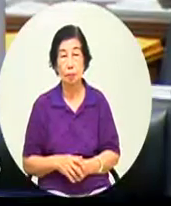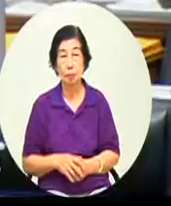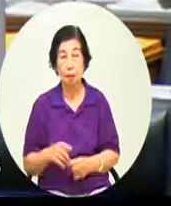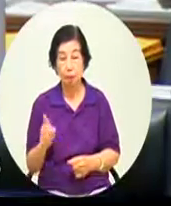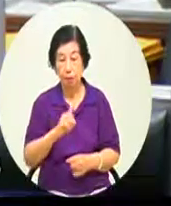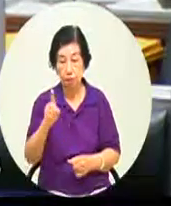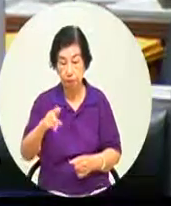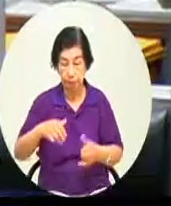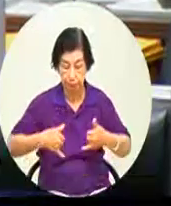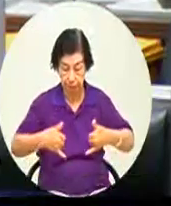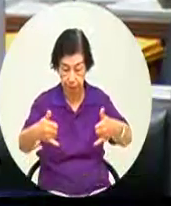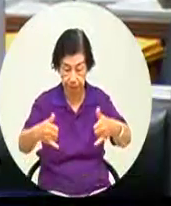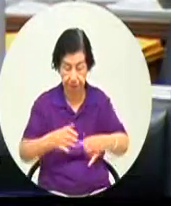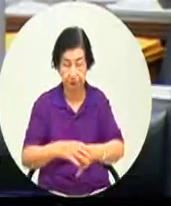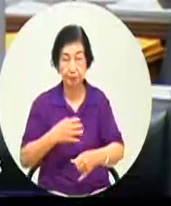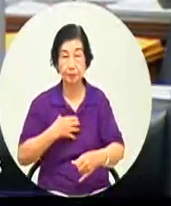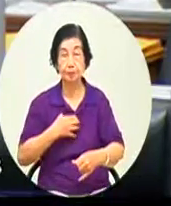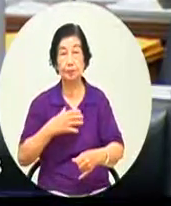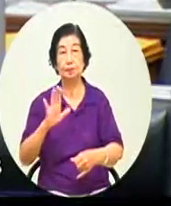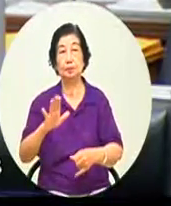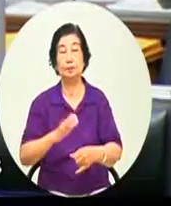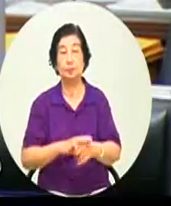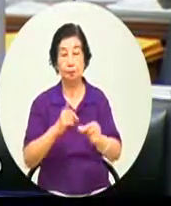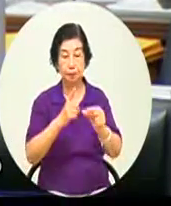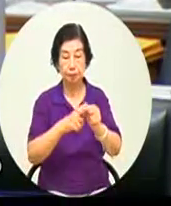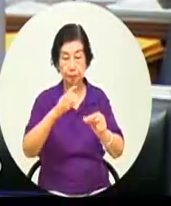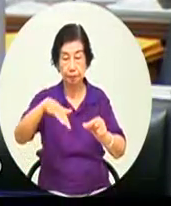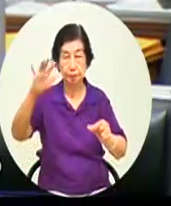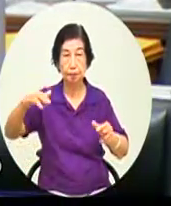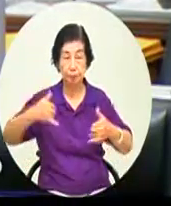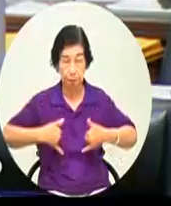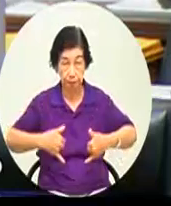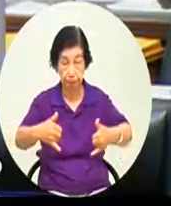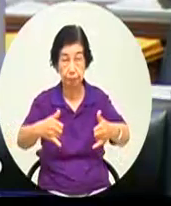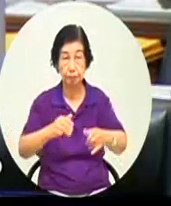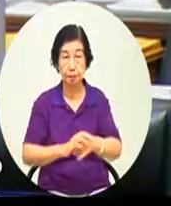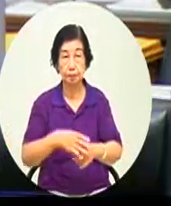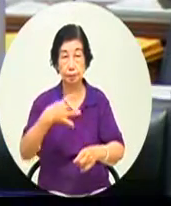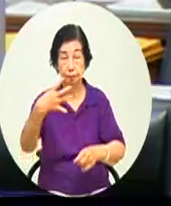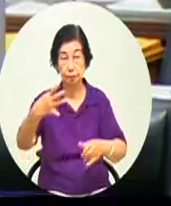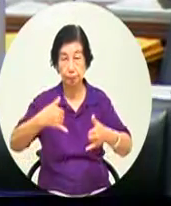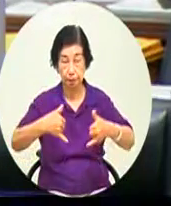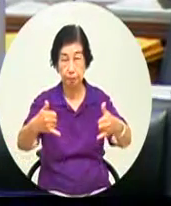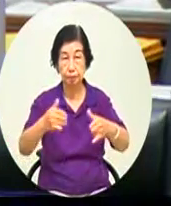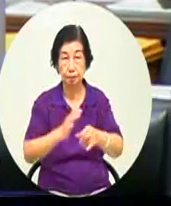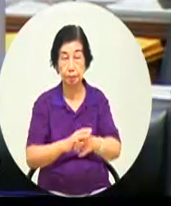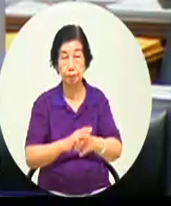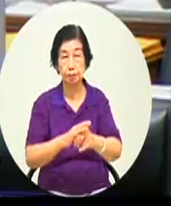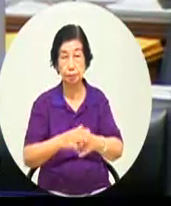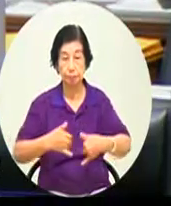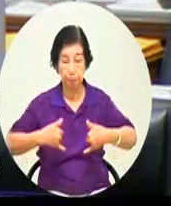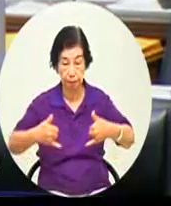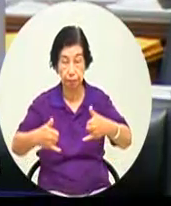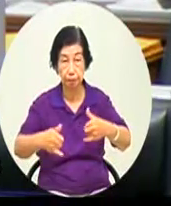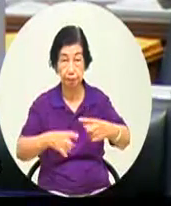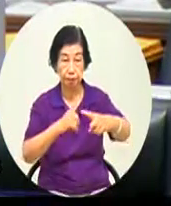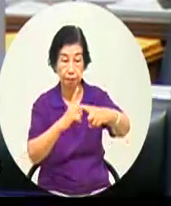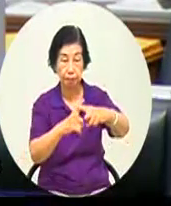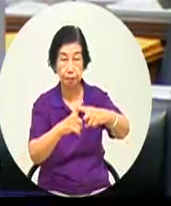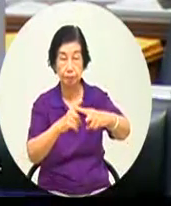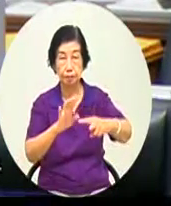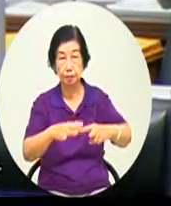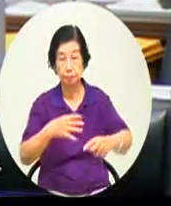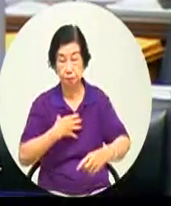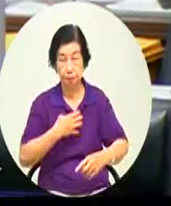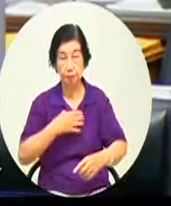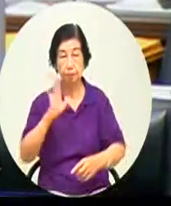段事实上是最危险的。那在中山路上面，其实光是中山四路就有几个路口是相当的危险的路口。那我今